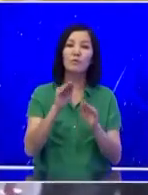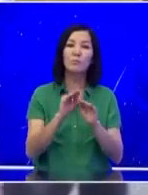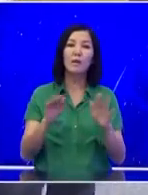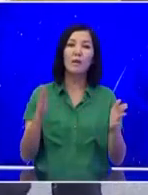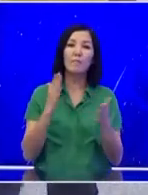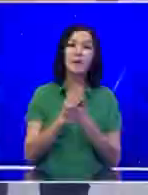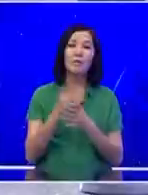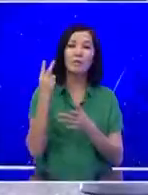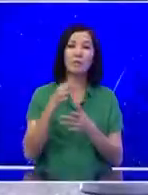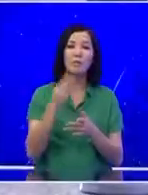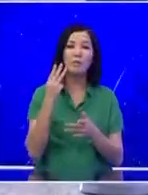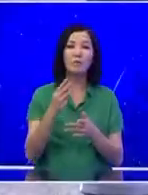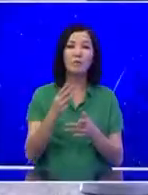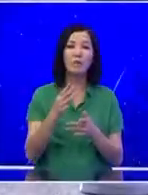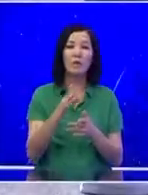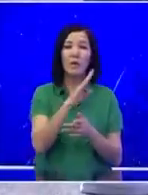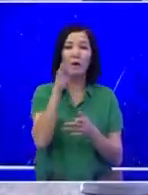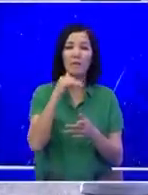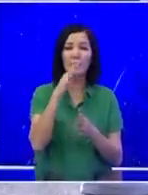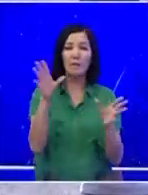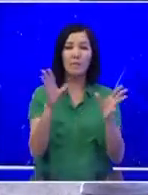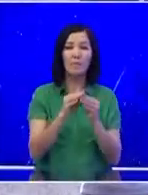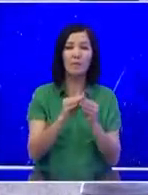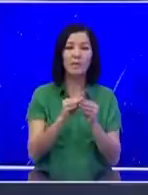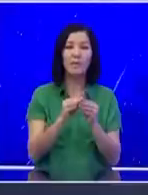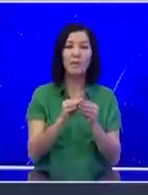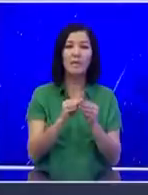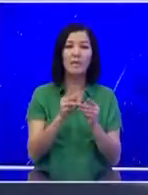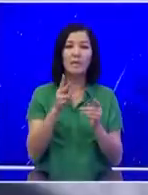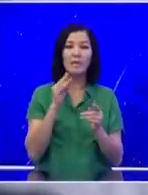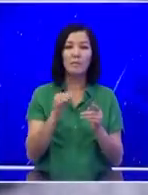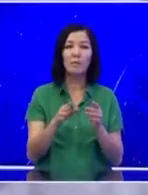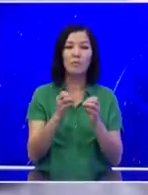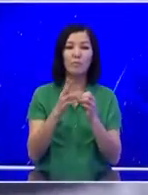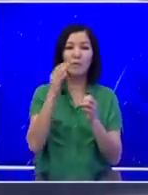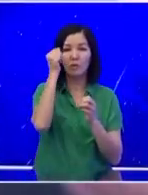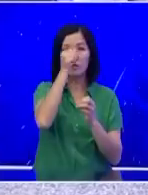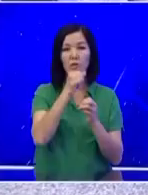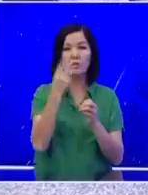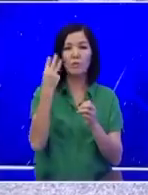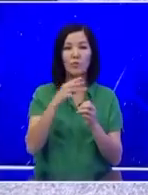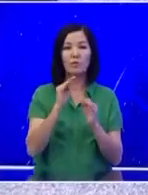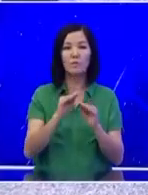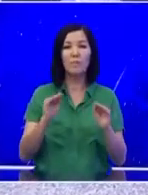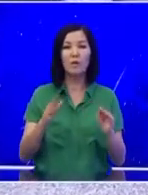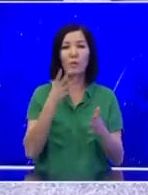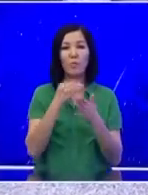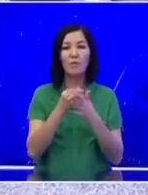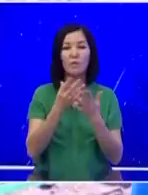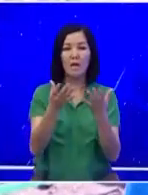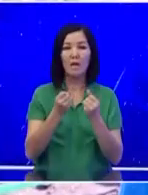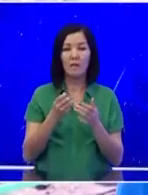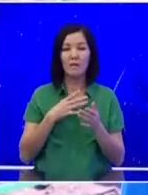бар. Оның 23-ші атана қамқорынсыз қалған. Бір қуантарлығы 2015 жылдан бері 30 баланы атанасы өз қарауына